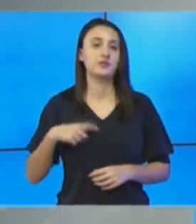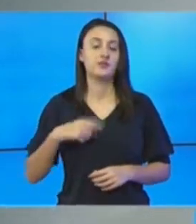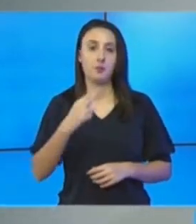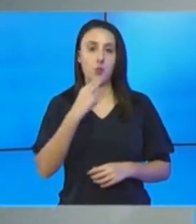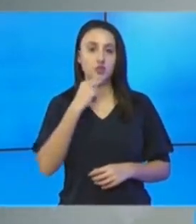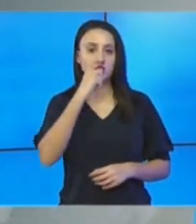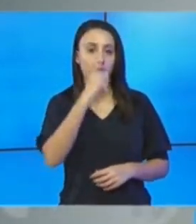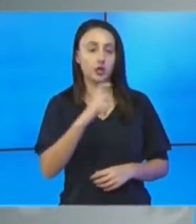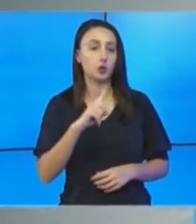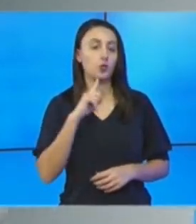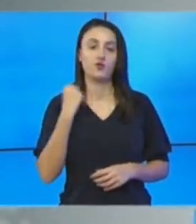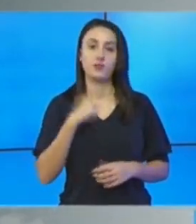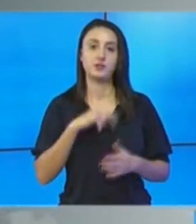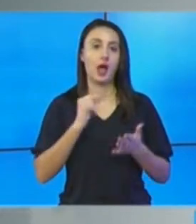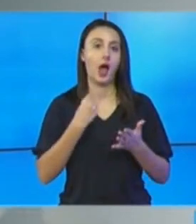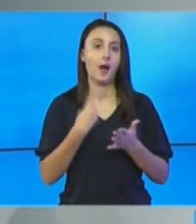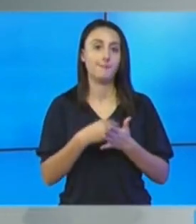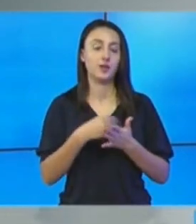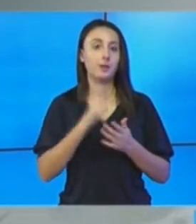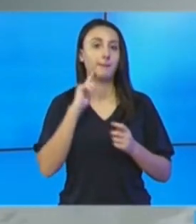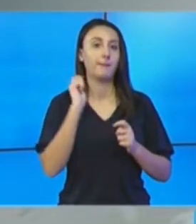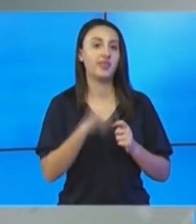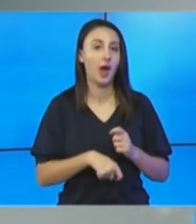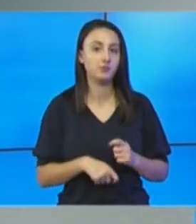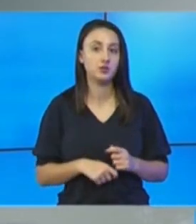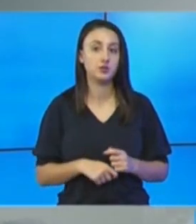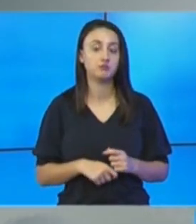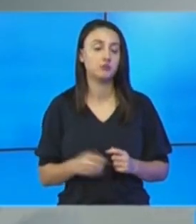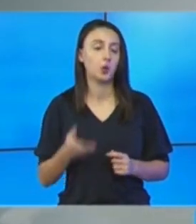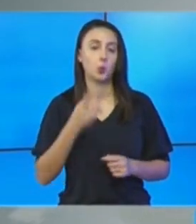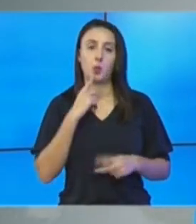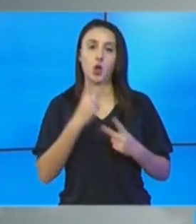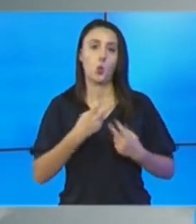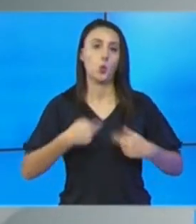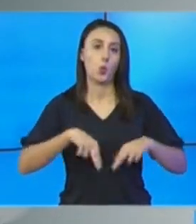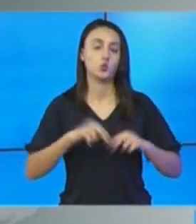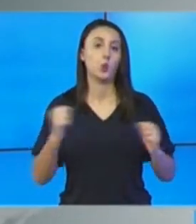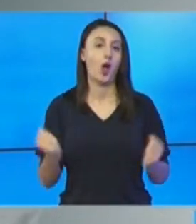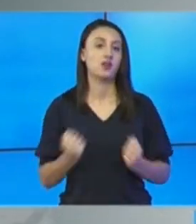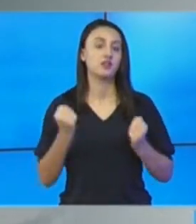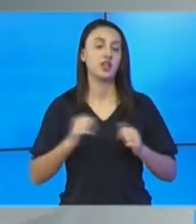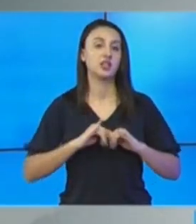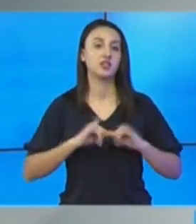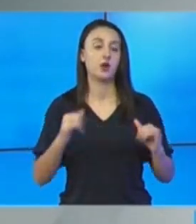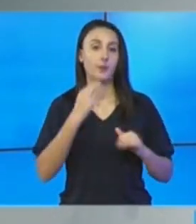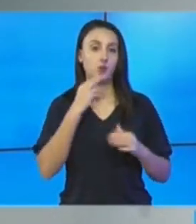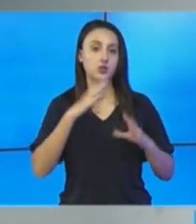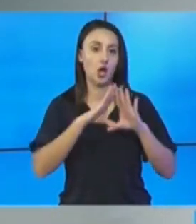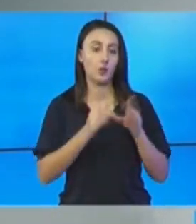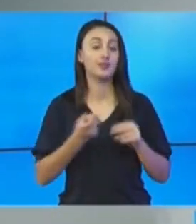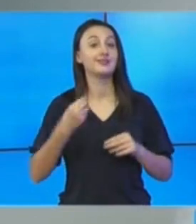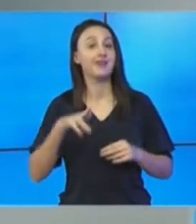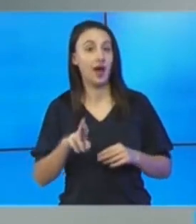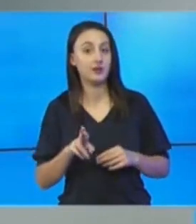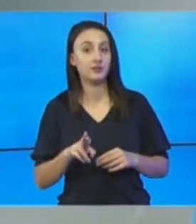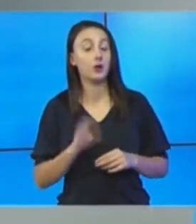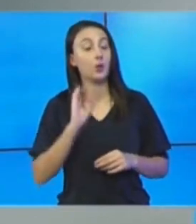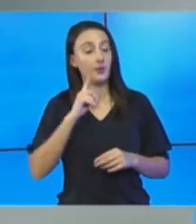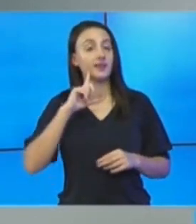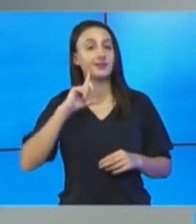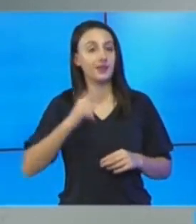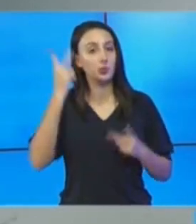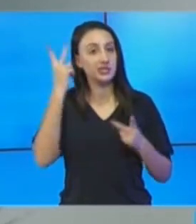răi, nu ne dorim să aplicăm sancțiuni contravenționale, nu acesta este rolul activităților desfășurate de poliția română. Însă, oamenii